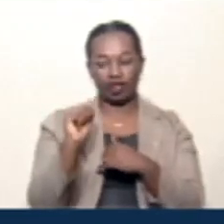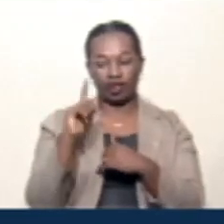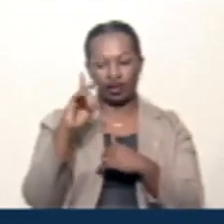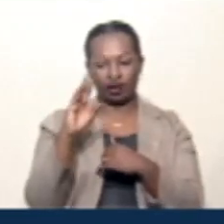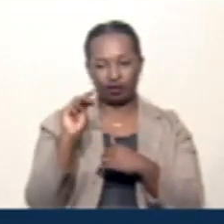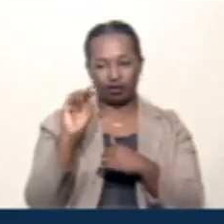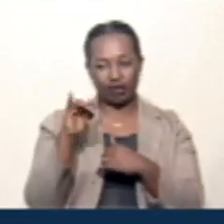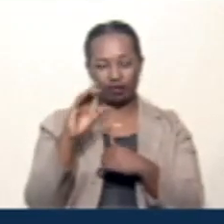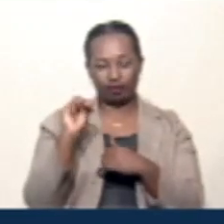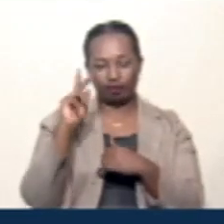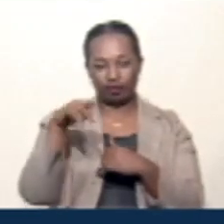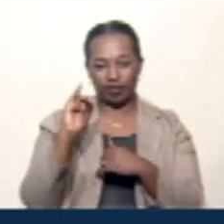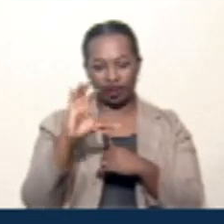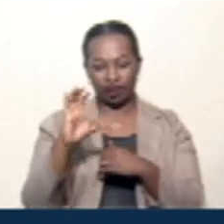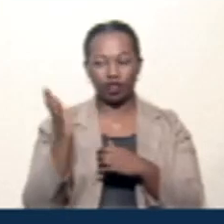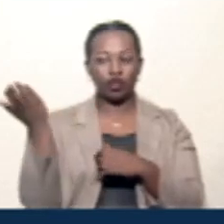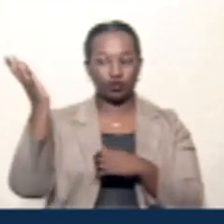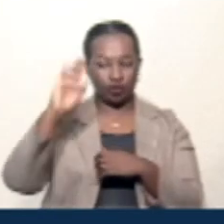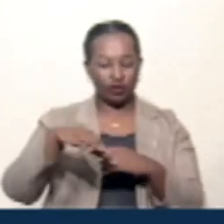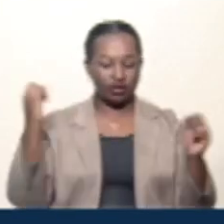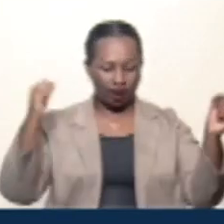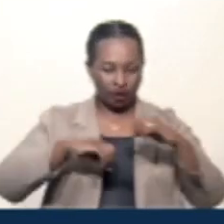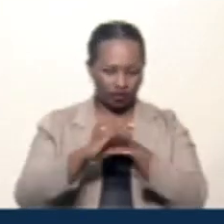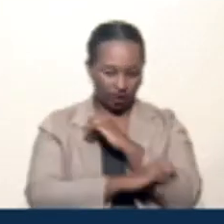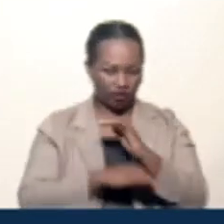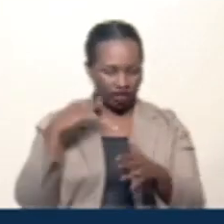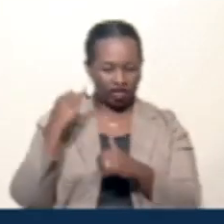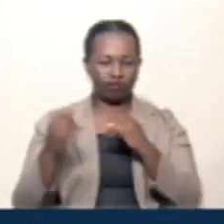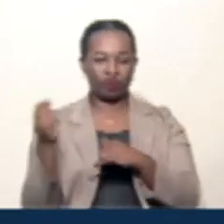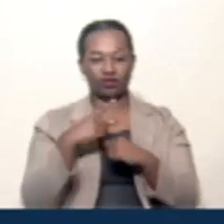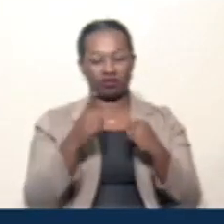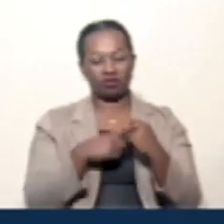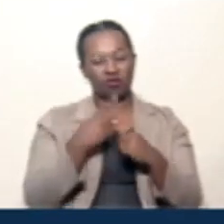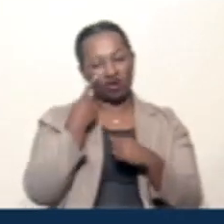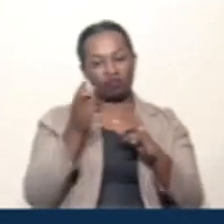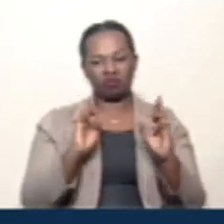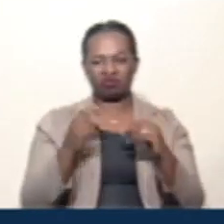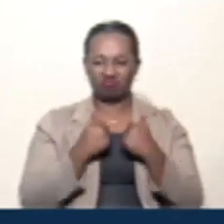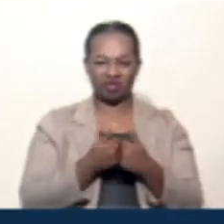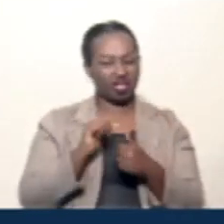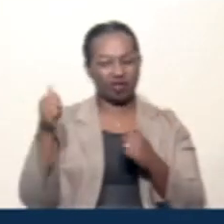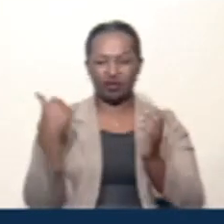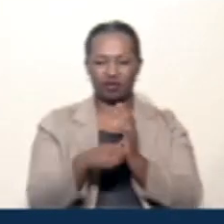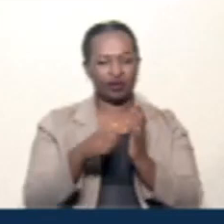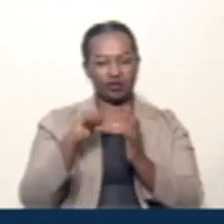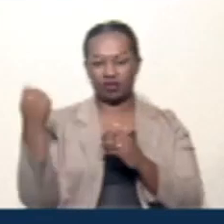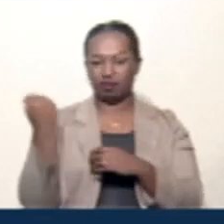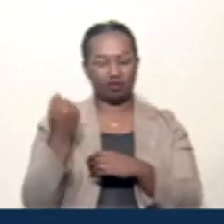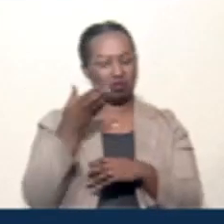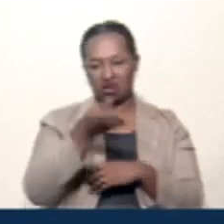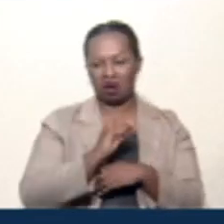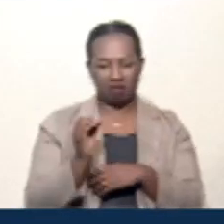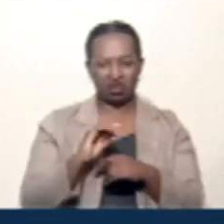shampiyona y'igihugu yarangiye mu kwezi kwa gatandatu urebye turiteguye neza nta bindi bibazo bindi bikomeye bihari